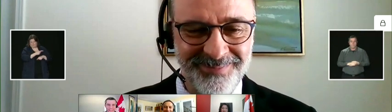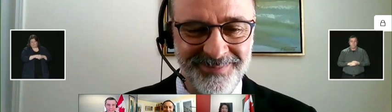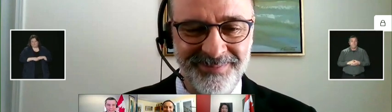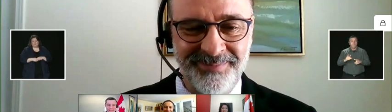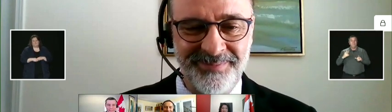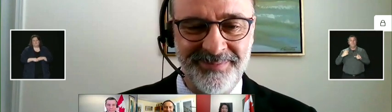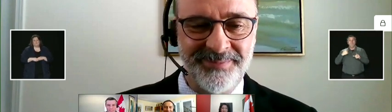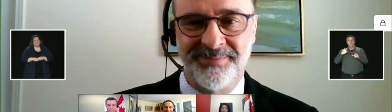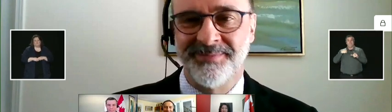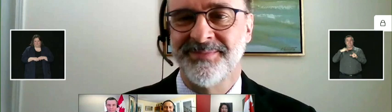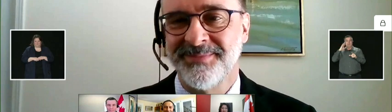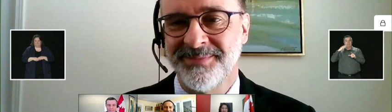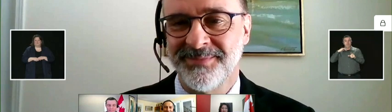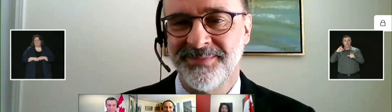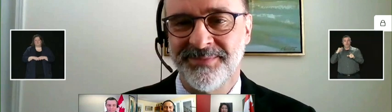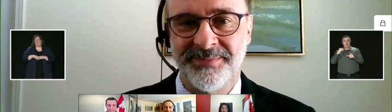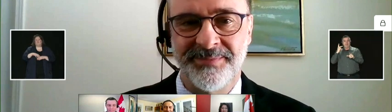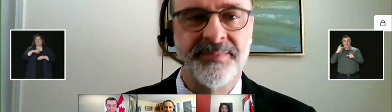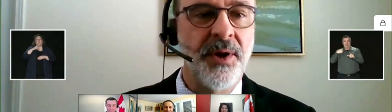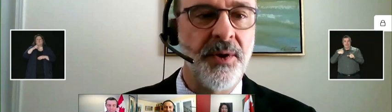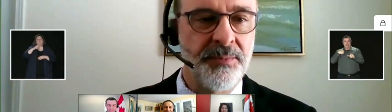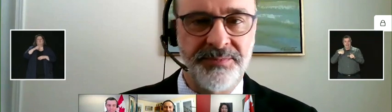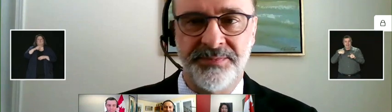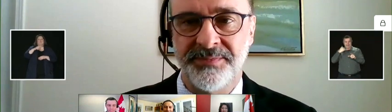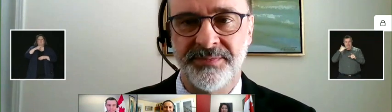En fait, c'est Joelle Paquette à l'appareil.